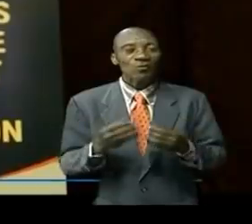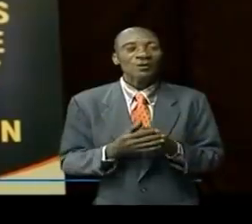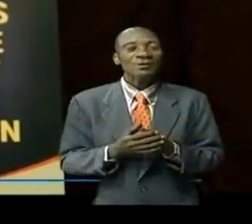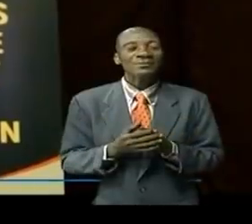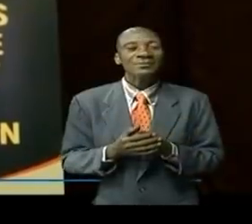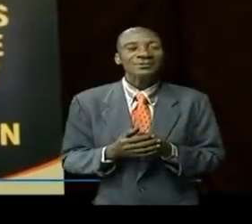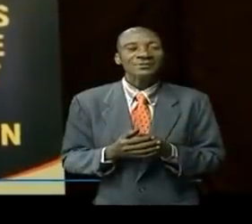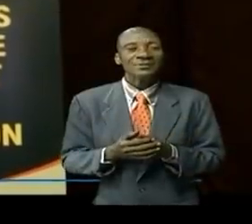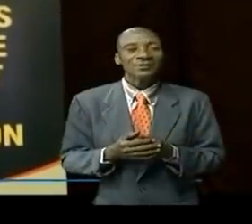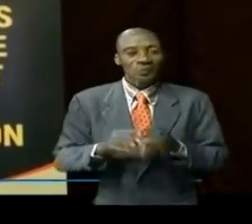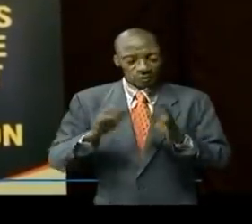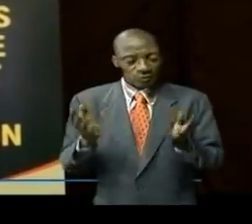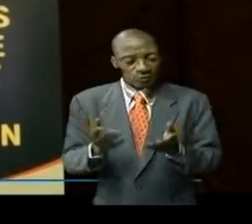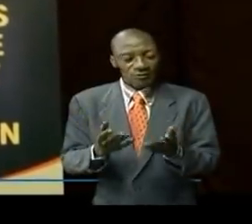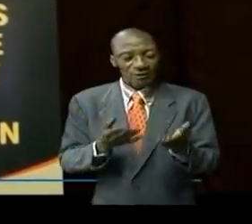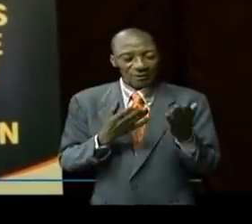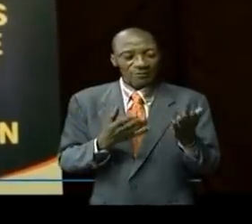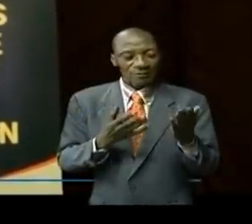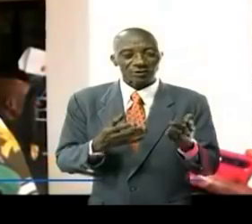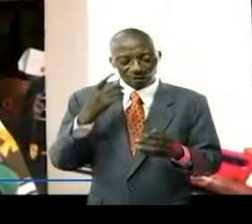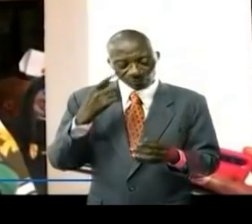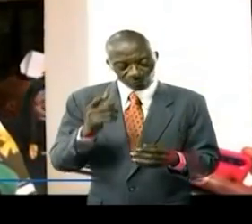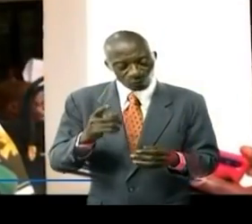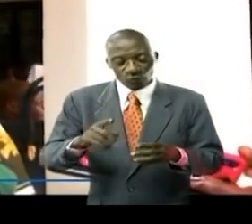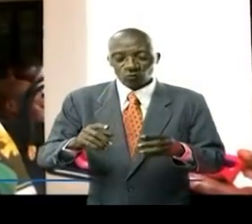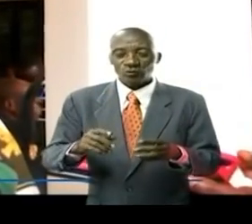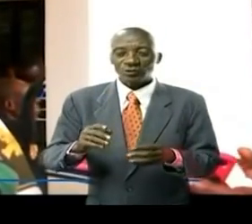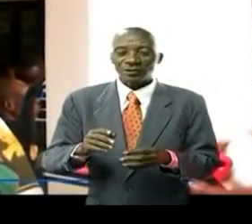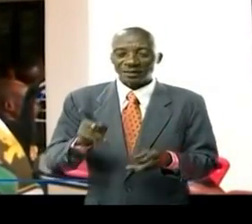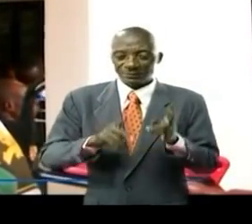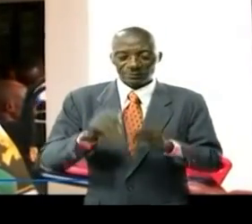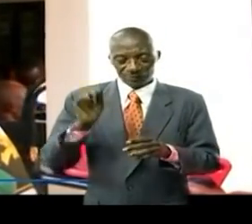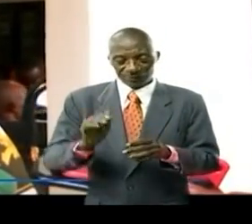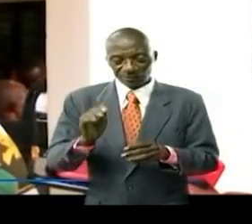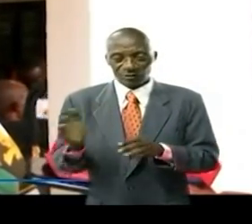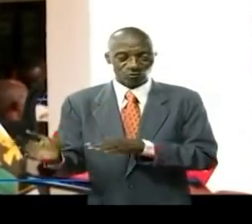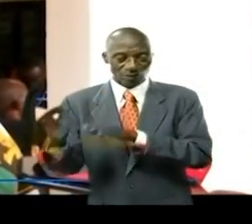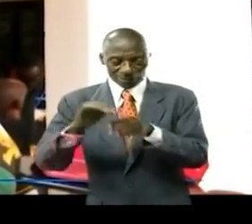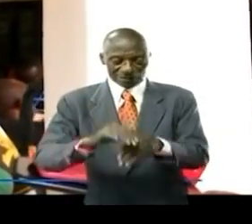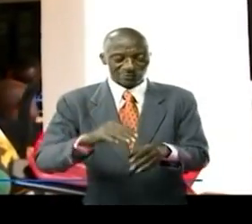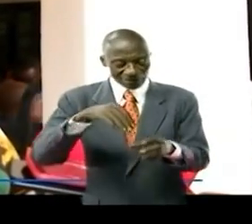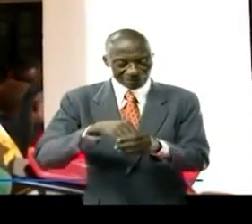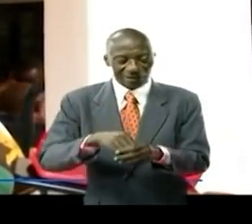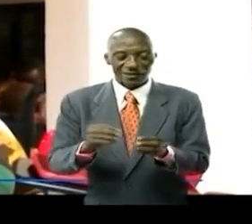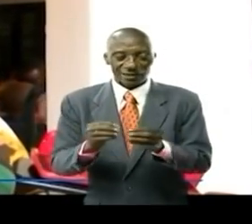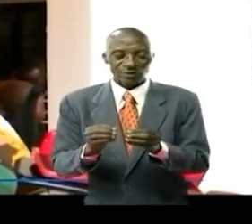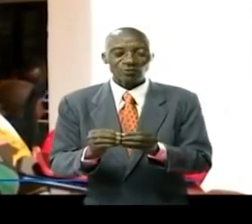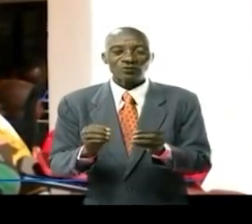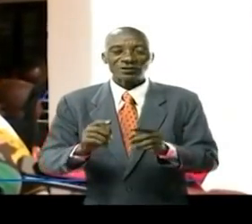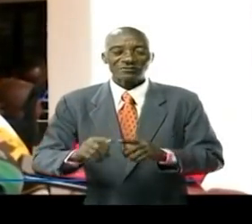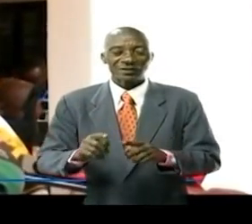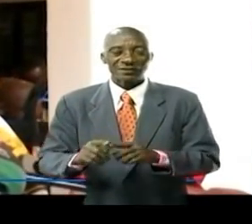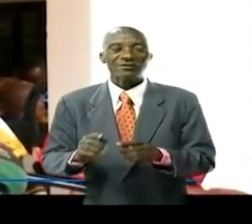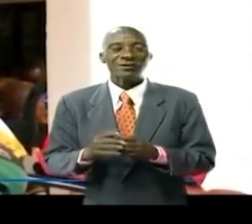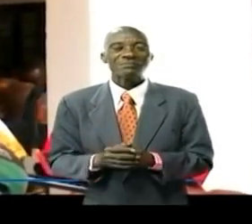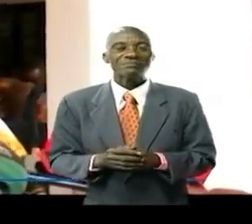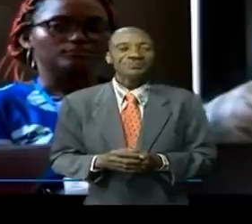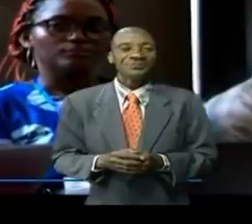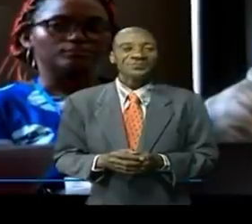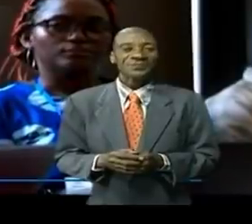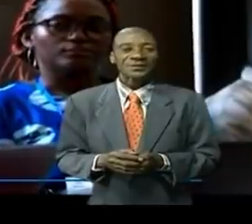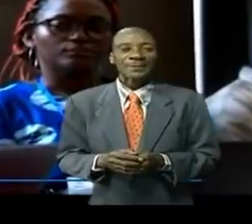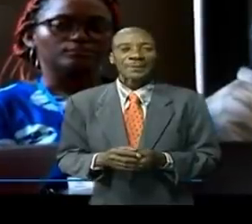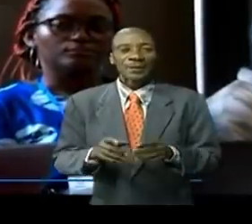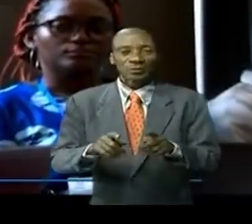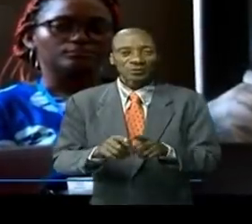Ce projet qu'on va lancer, ça va permettre non seulement de renforcer la capacité des organisations locales, des peuples autochtones et des communautés locales, mais